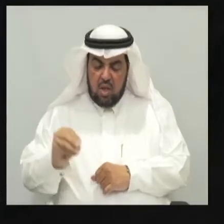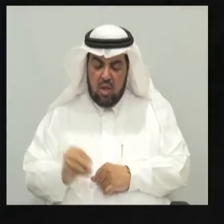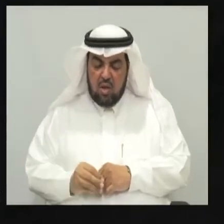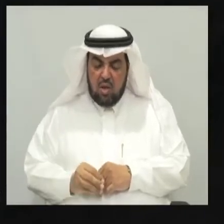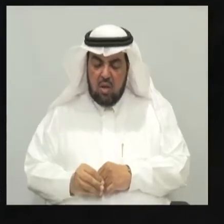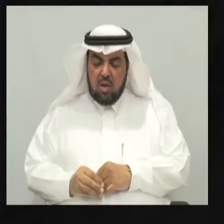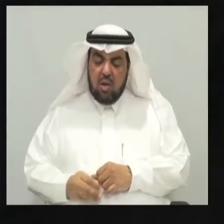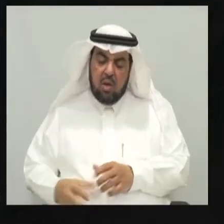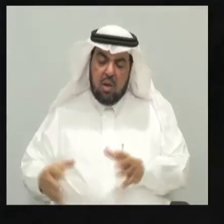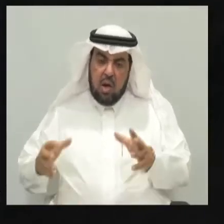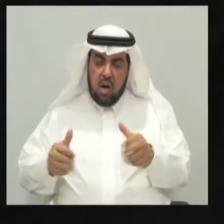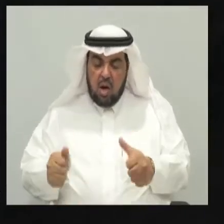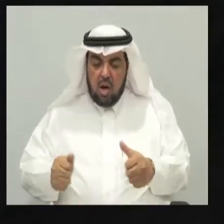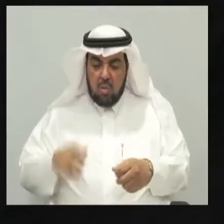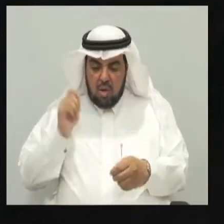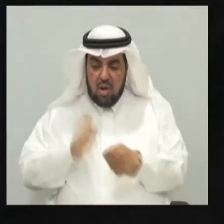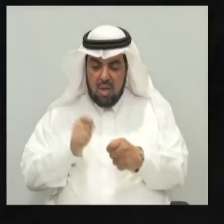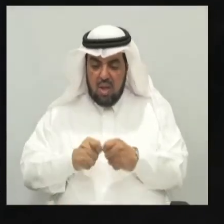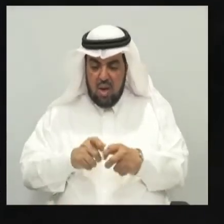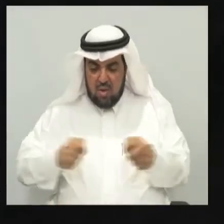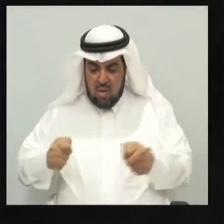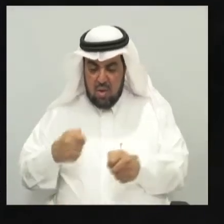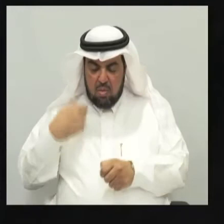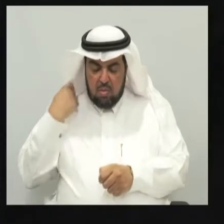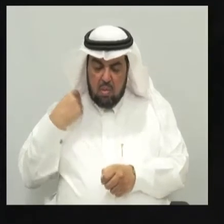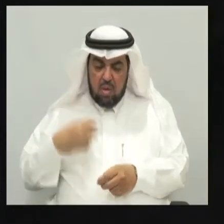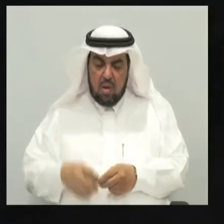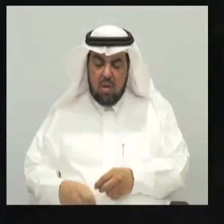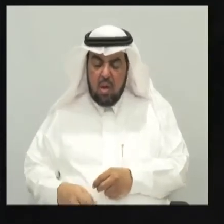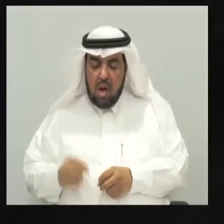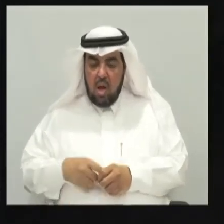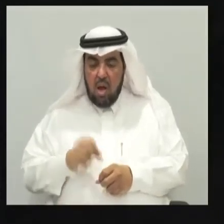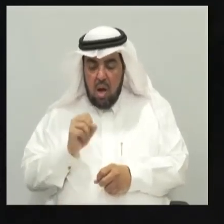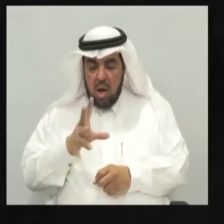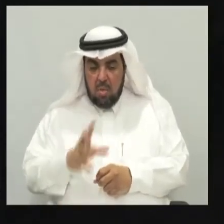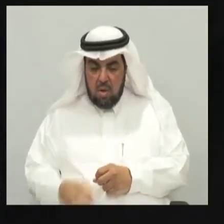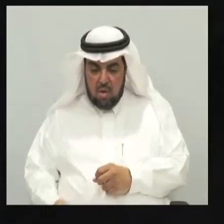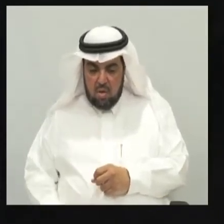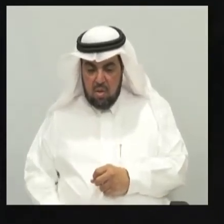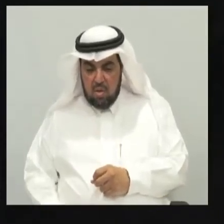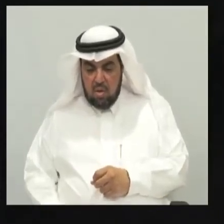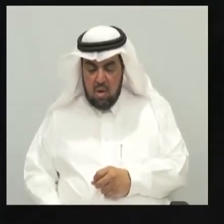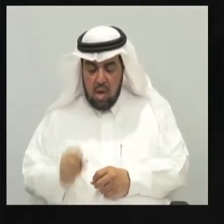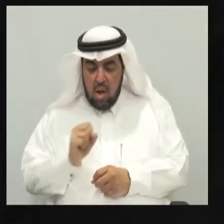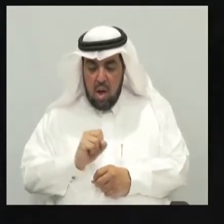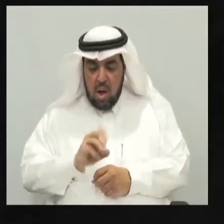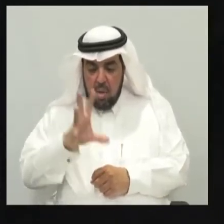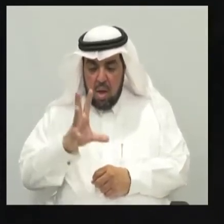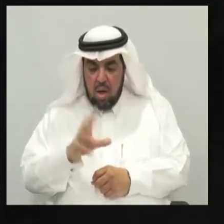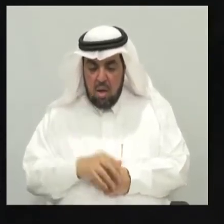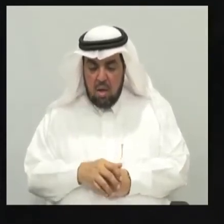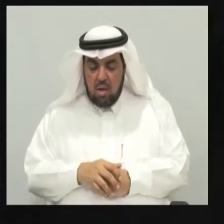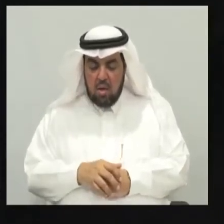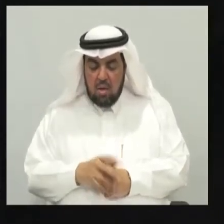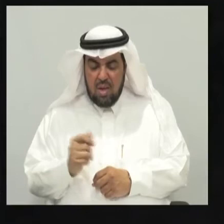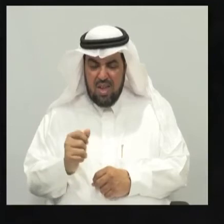فلزية، هل هي قابلة للطرق للسحب؟ هل هي لها لمعان؟ هذا اللا فلز، هل هو له لمعان؟